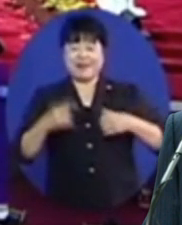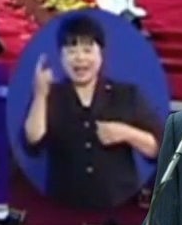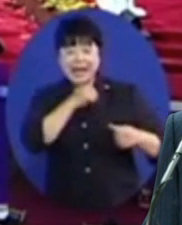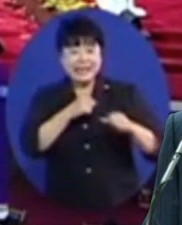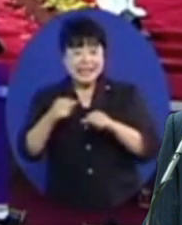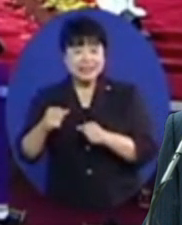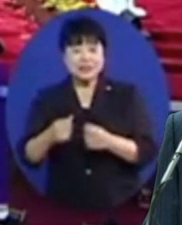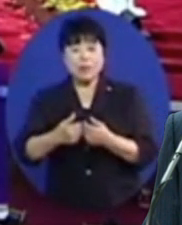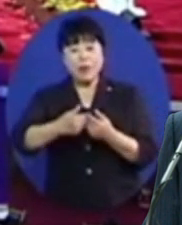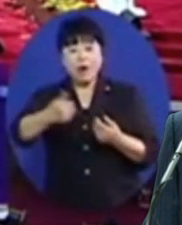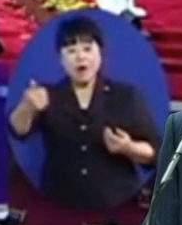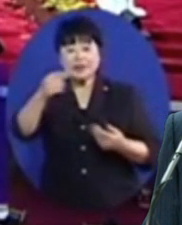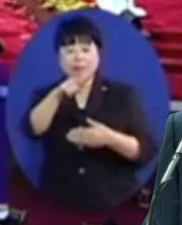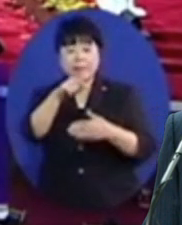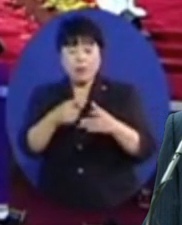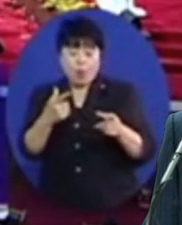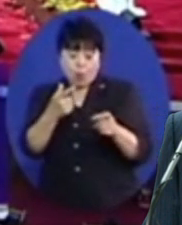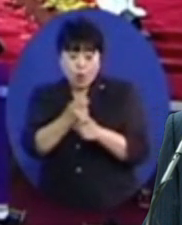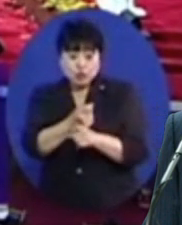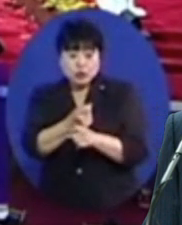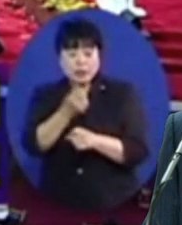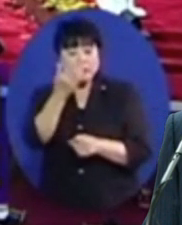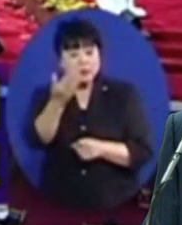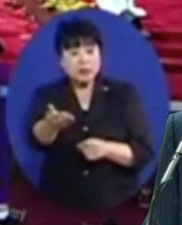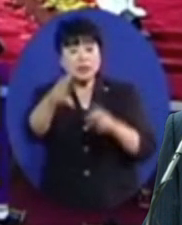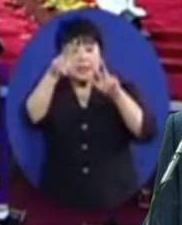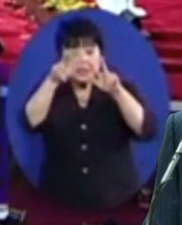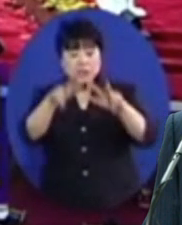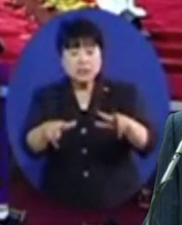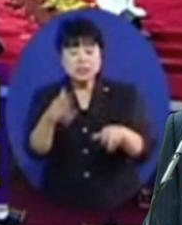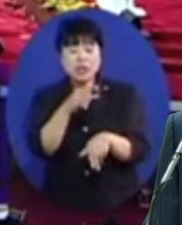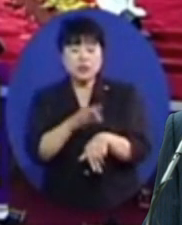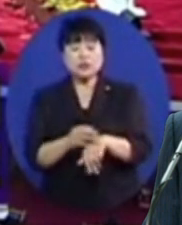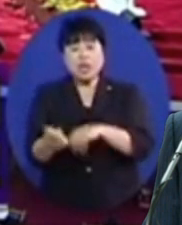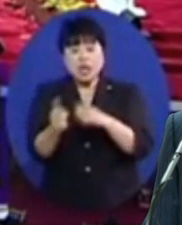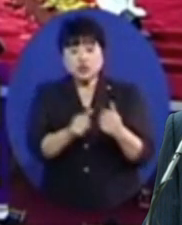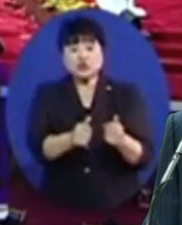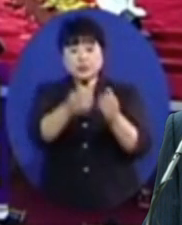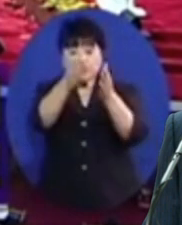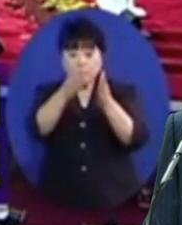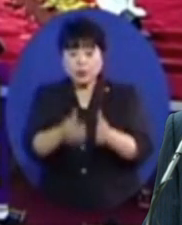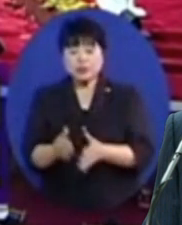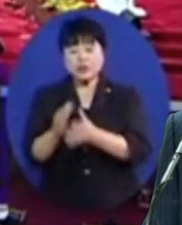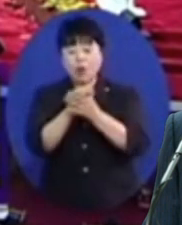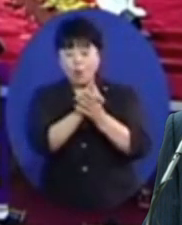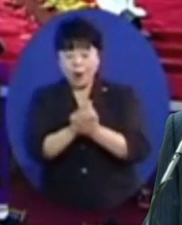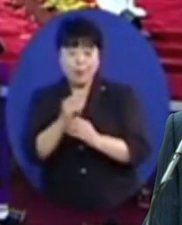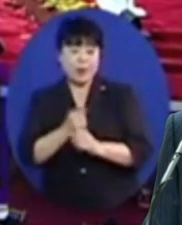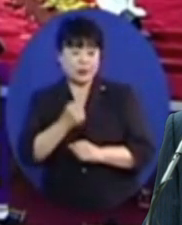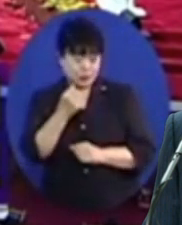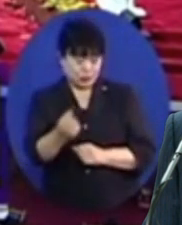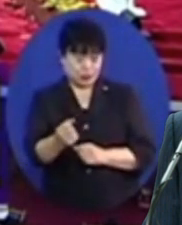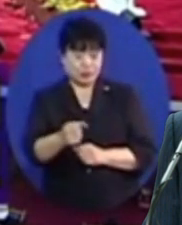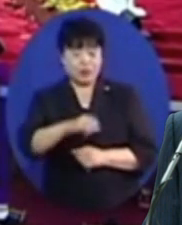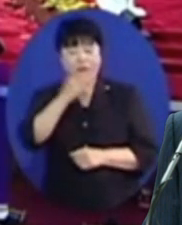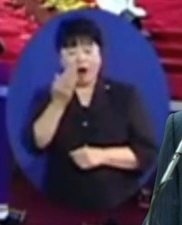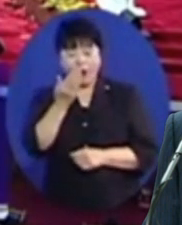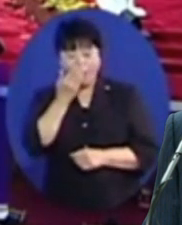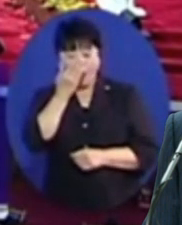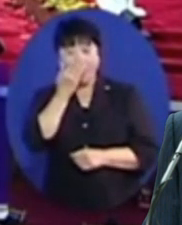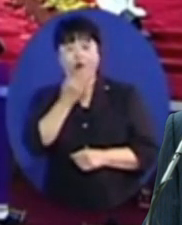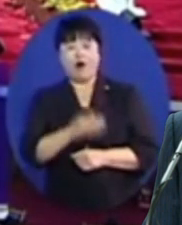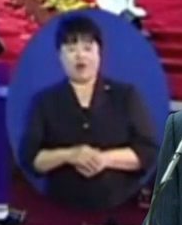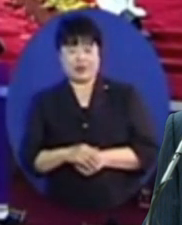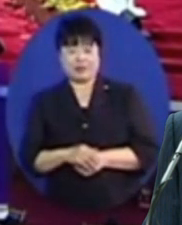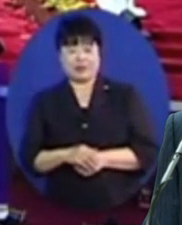행실로 멀리 떠나 마음으로 원수가 되었던 너희들 이제는 그의 육체의 죽음으로 말미암아 화목하게 하사 너희를 그루하고 허무고